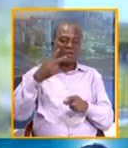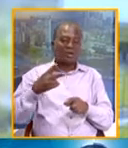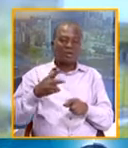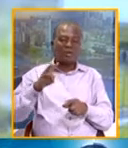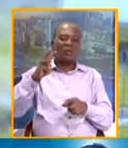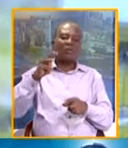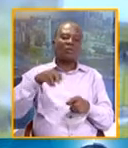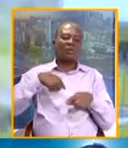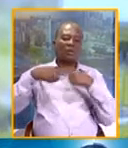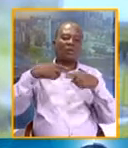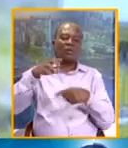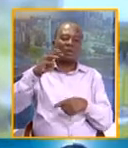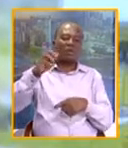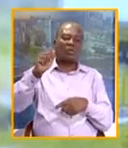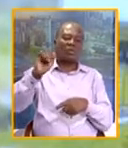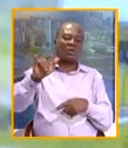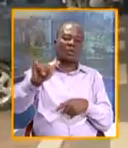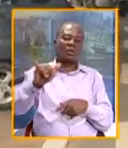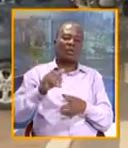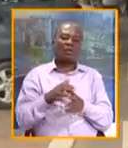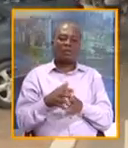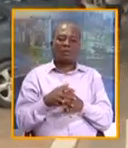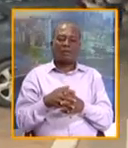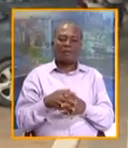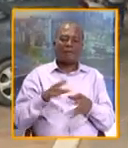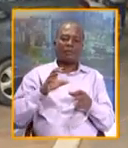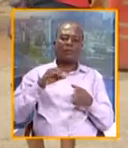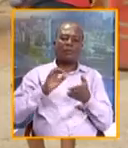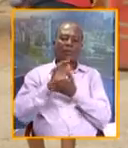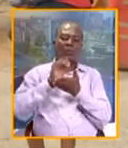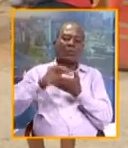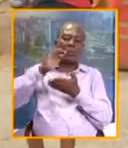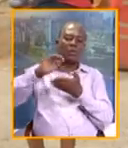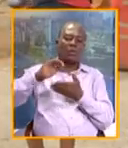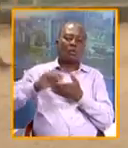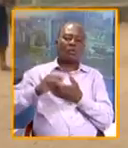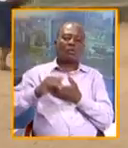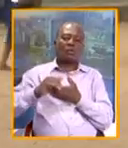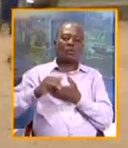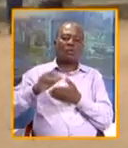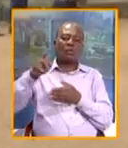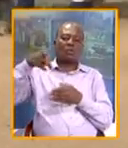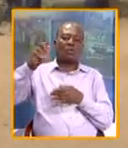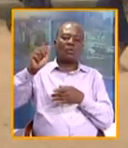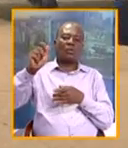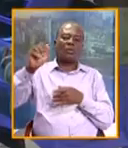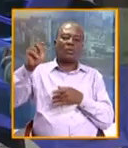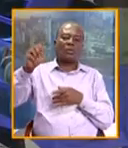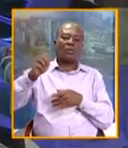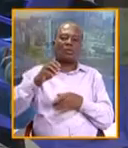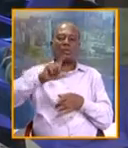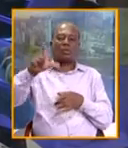marcory avec mattera ma droite un collège moderne du plateau ce lundi matin réunion de recadrage